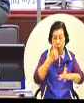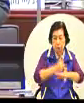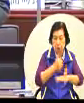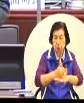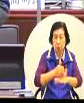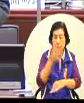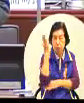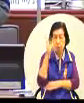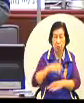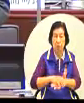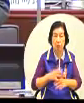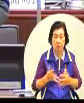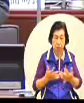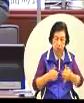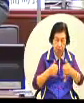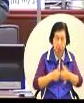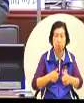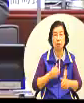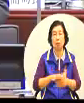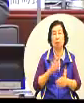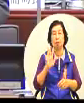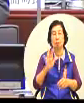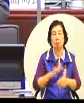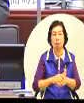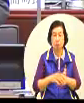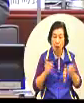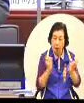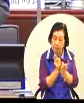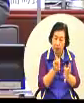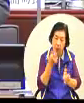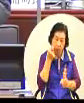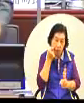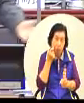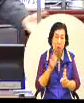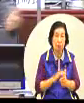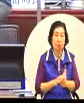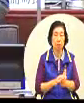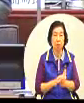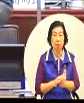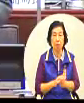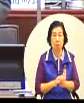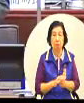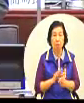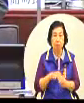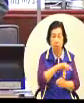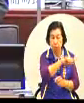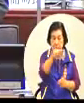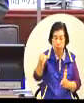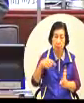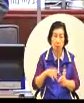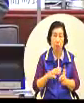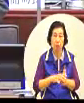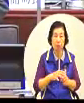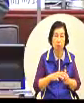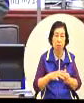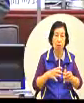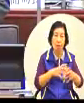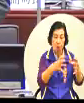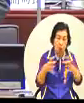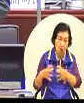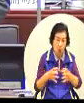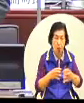会，所以很多艰难困难的我想今天我们的团队都愿意去